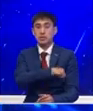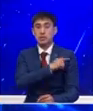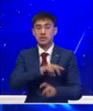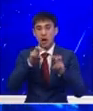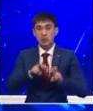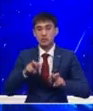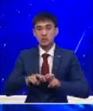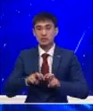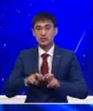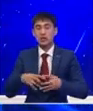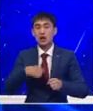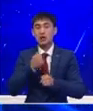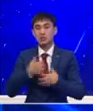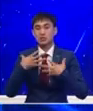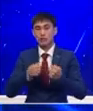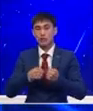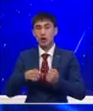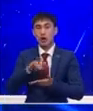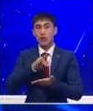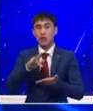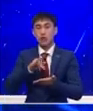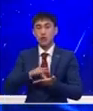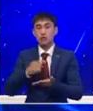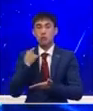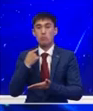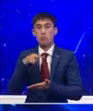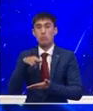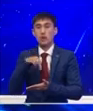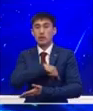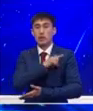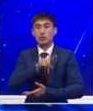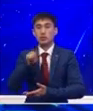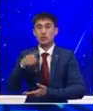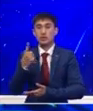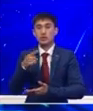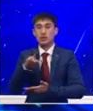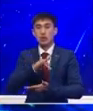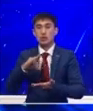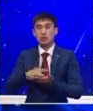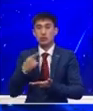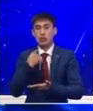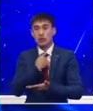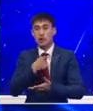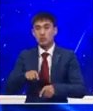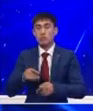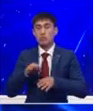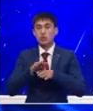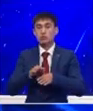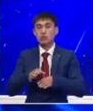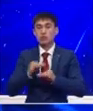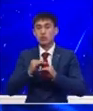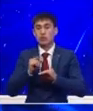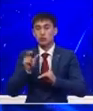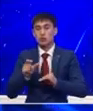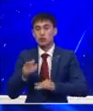Медицинское обследование «Основа здоровья» в городской поликлинике номер один города Талдыкурган прошел день открытых дверей для людей с ограниченными возможностями.